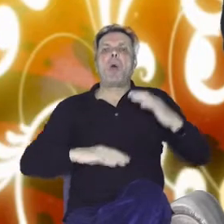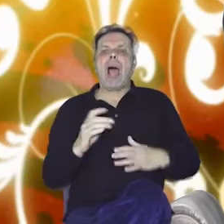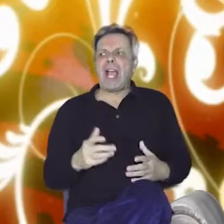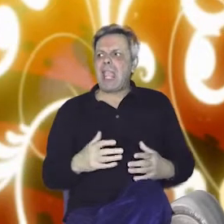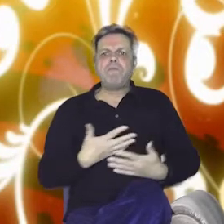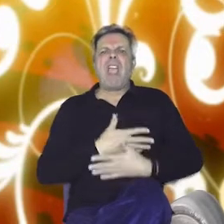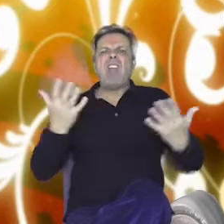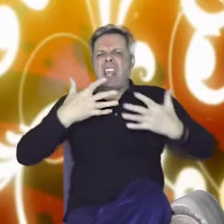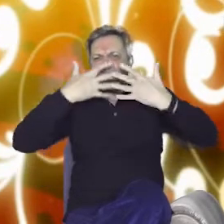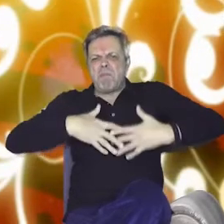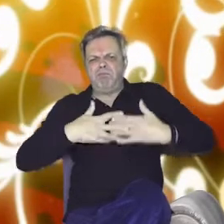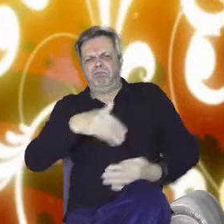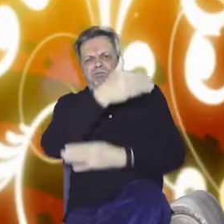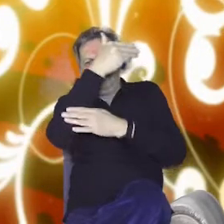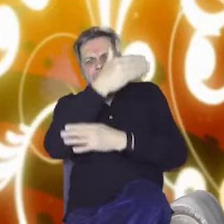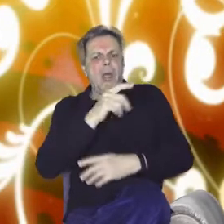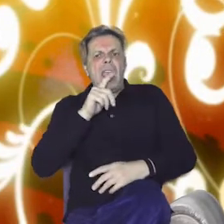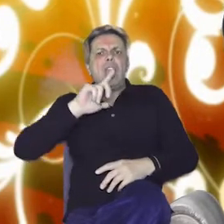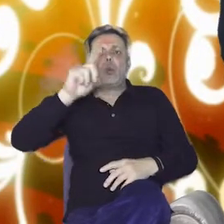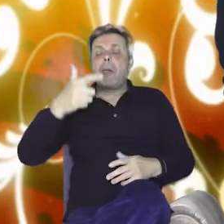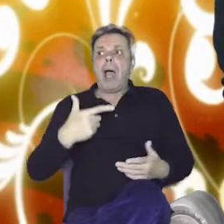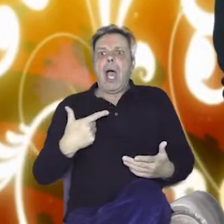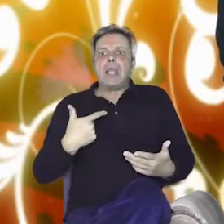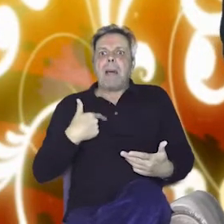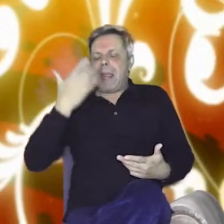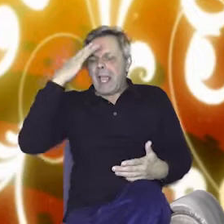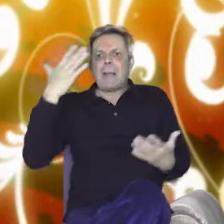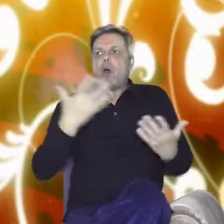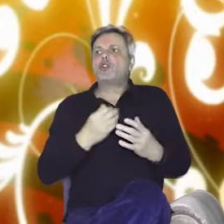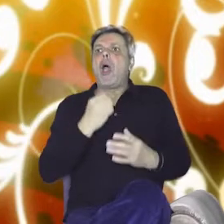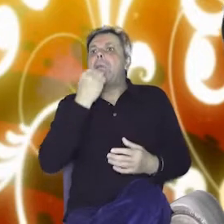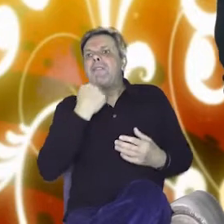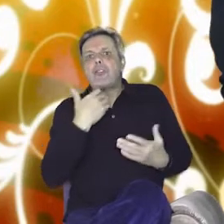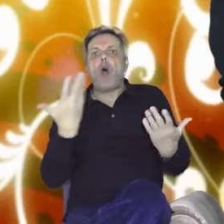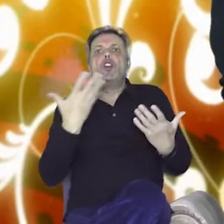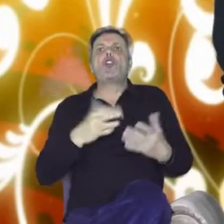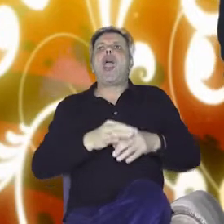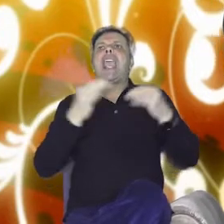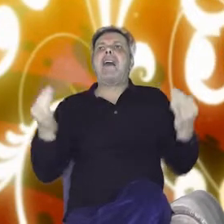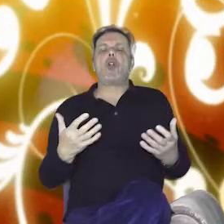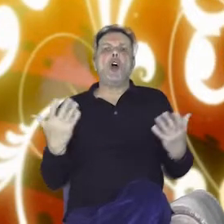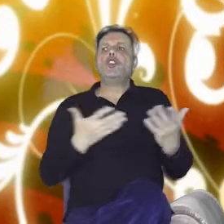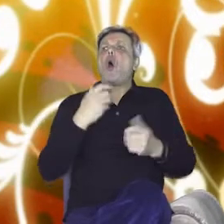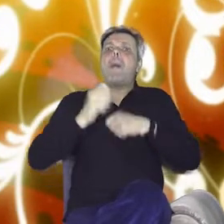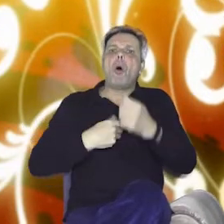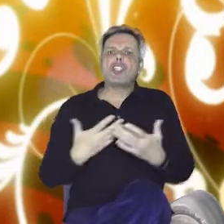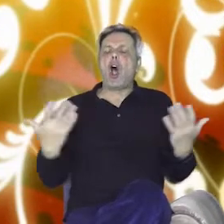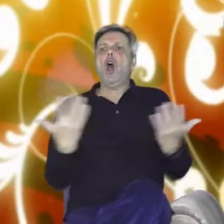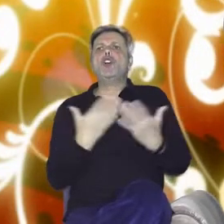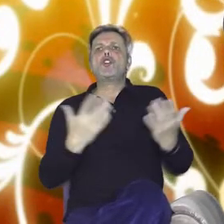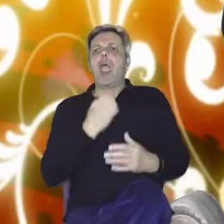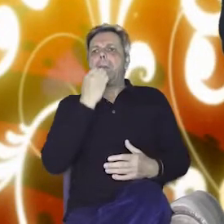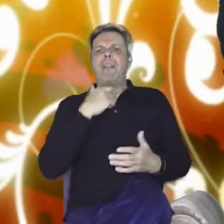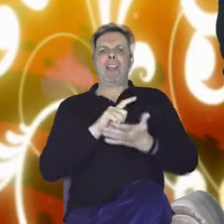korporacijama i drugima, da više ni ne znamo šta je više privatno, a šta je javno, šta je posao, a šta je privatno